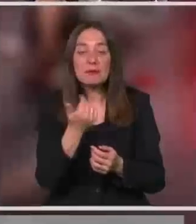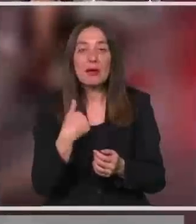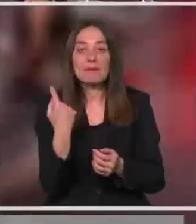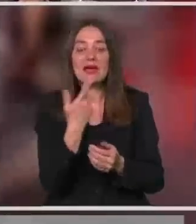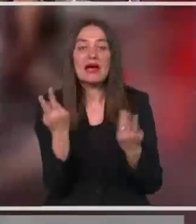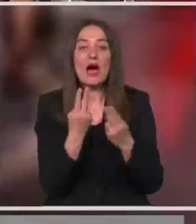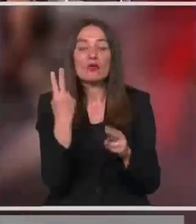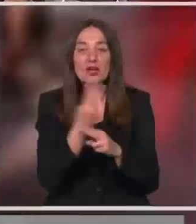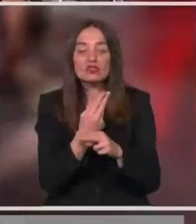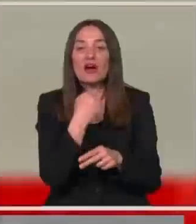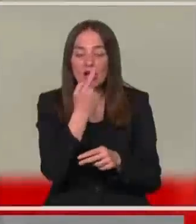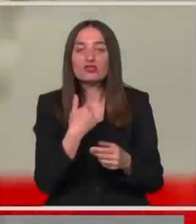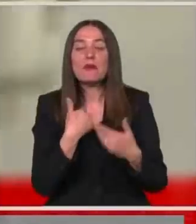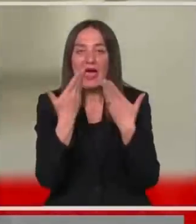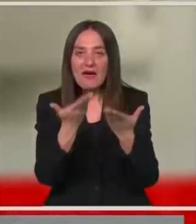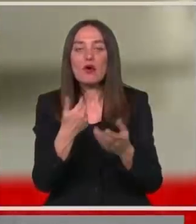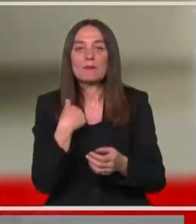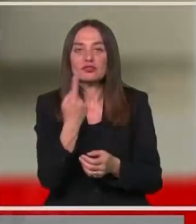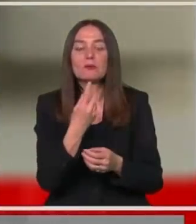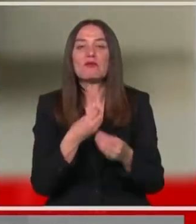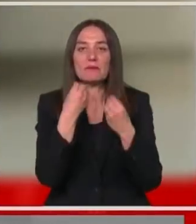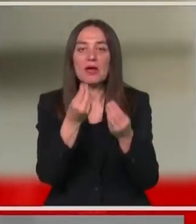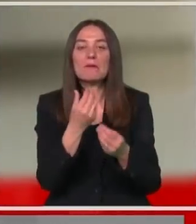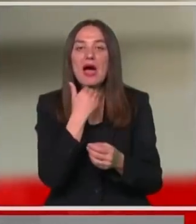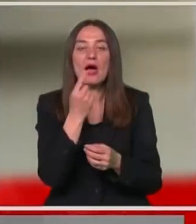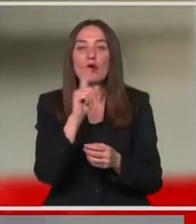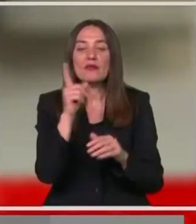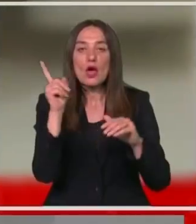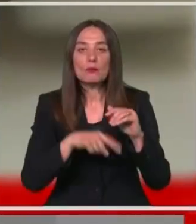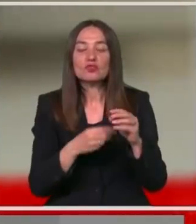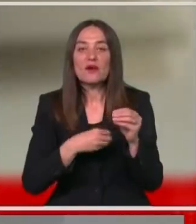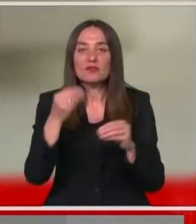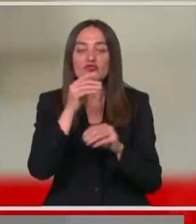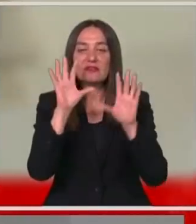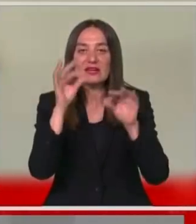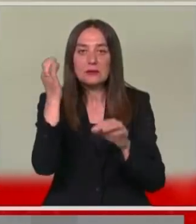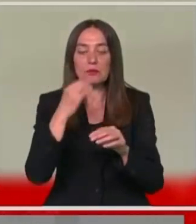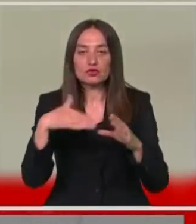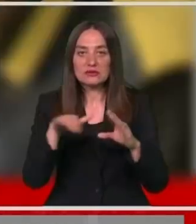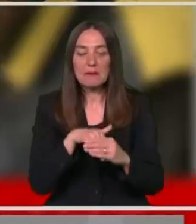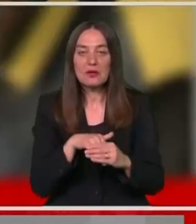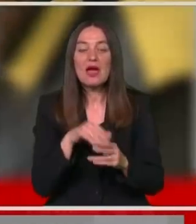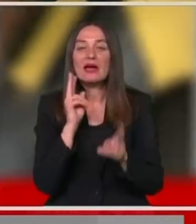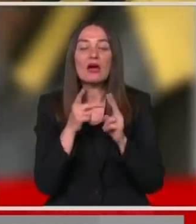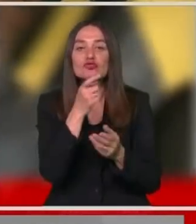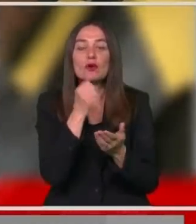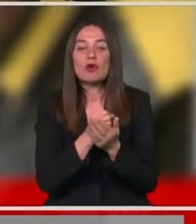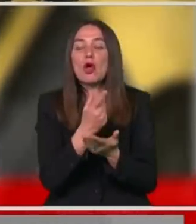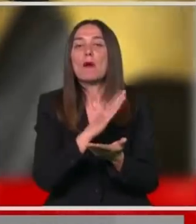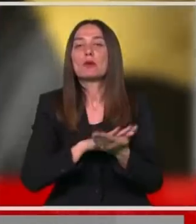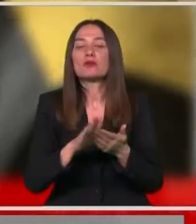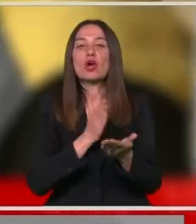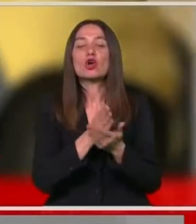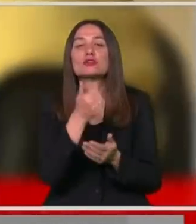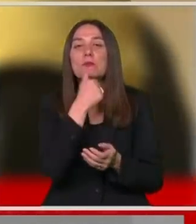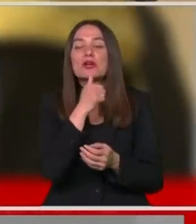država kažemo, evo, mi ćemo vam dati za plate. Ako nije otpustio više od 10% zaposlenih. Ako nije otpustio više od 10% zaposlenih. Kako ćete to utvrditi? To je veoma prosto, to kroz poresku